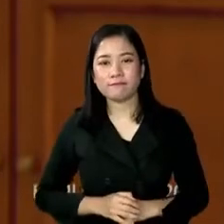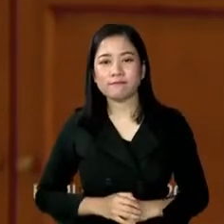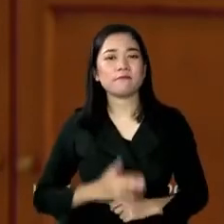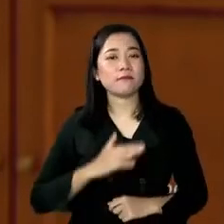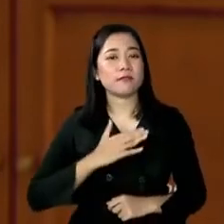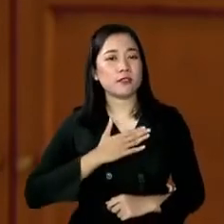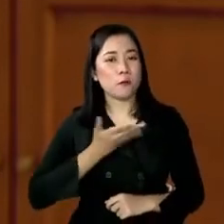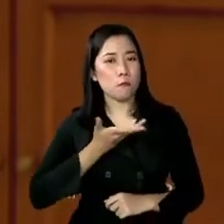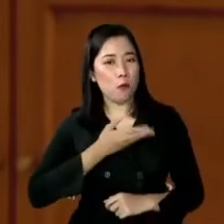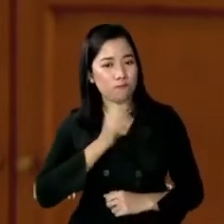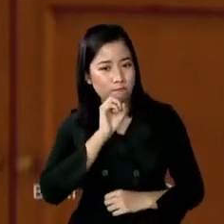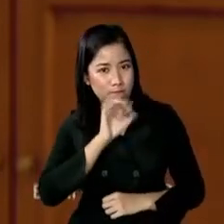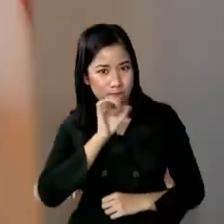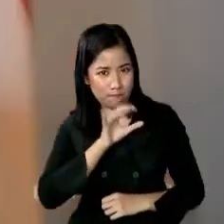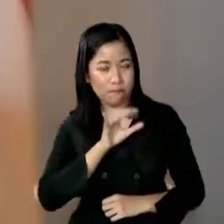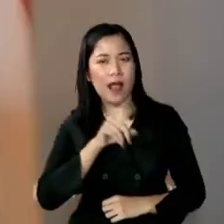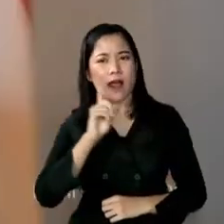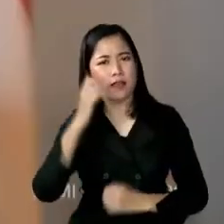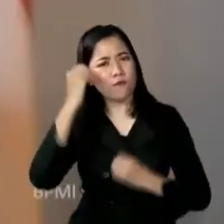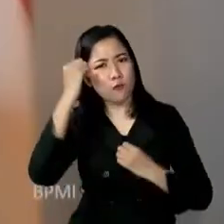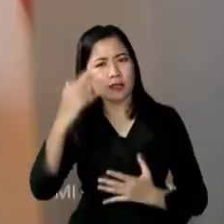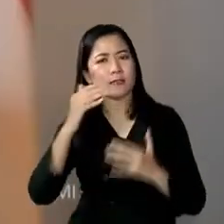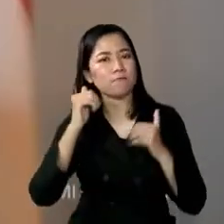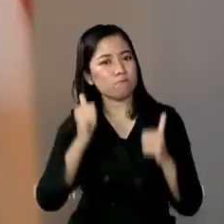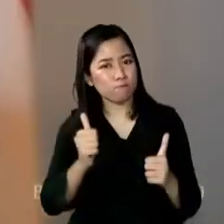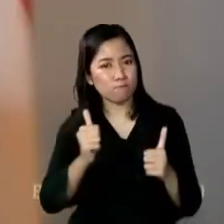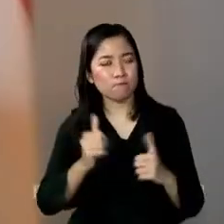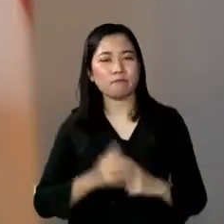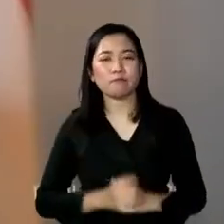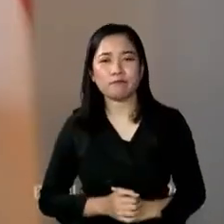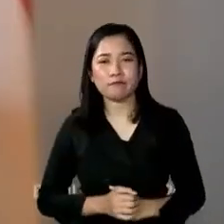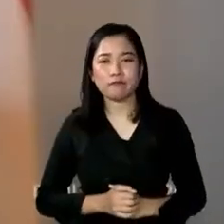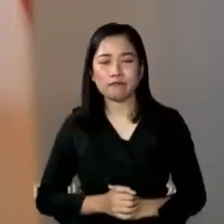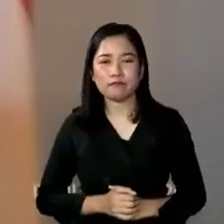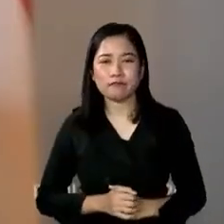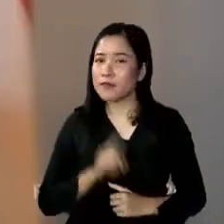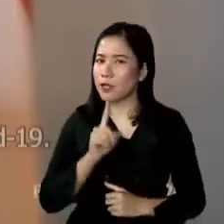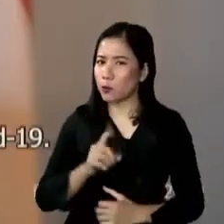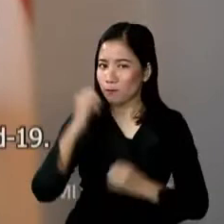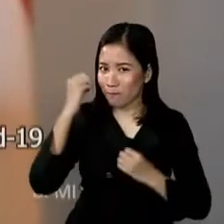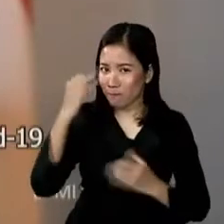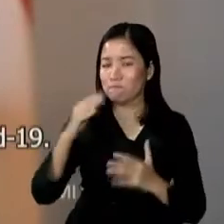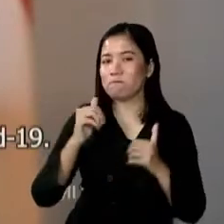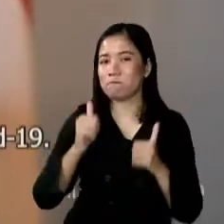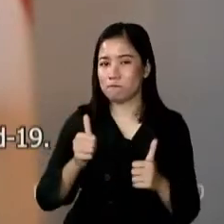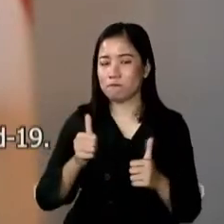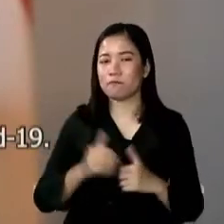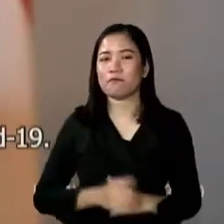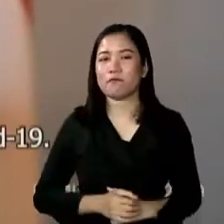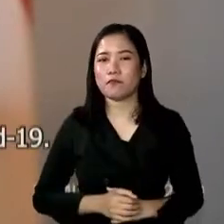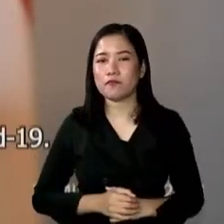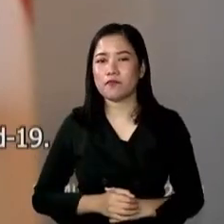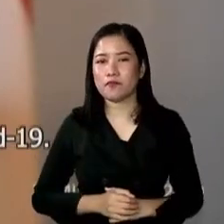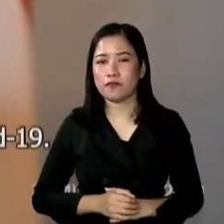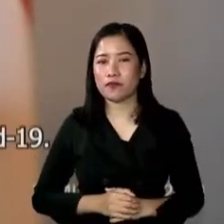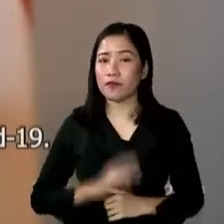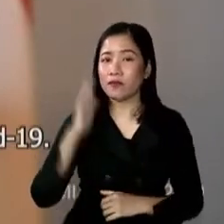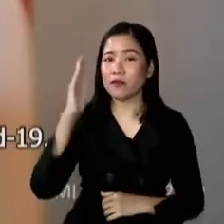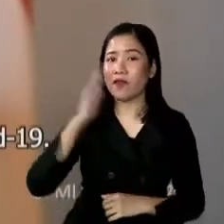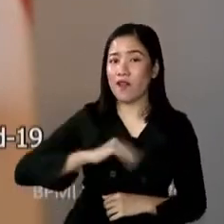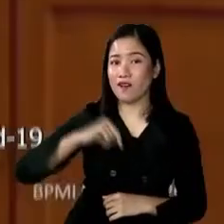ingin menyampaikan satu kabar Baik Satu kabar baik bahwa hari ini